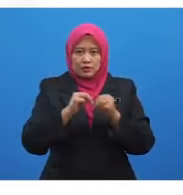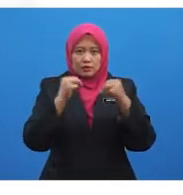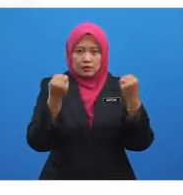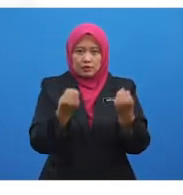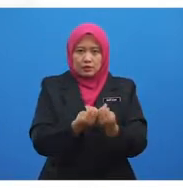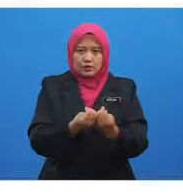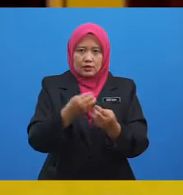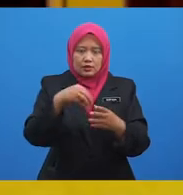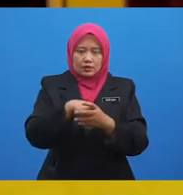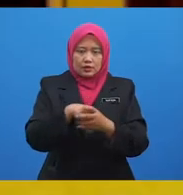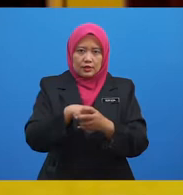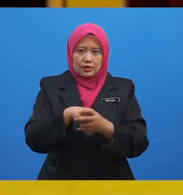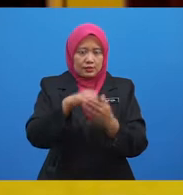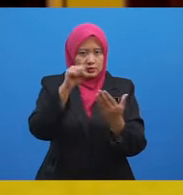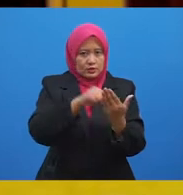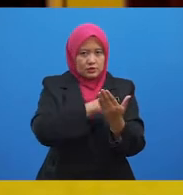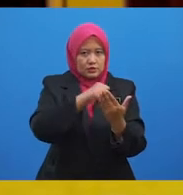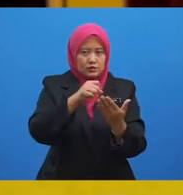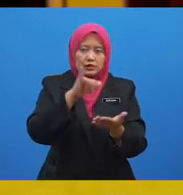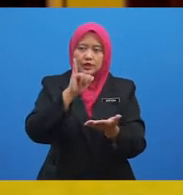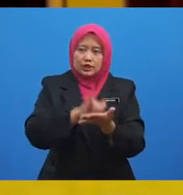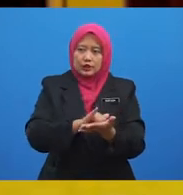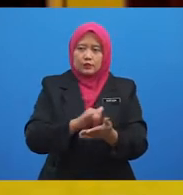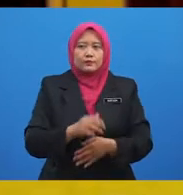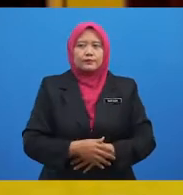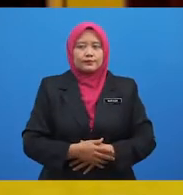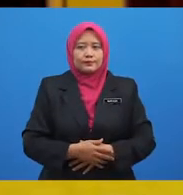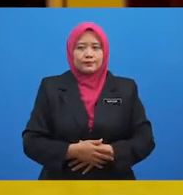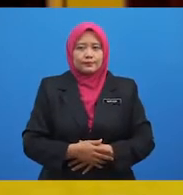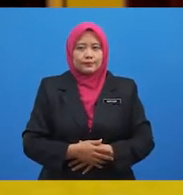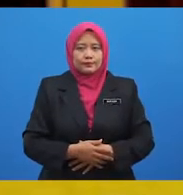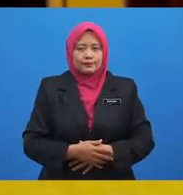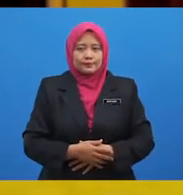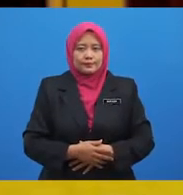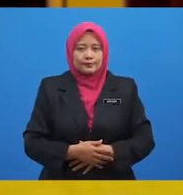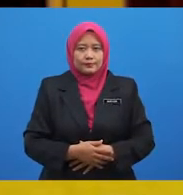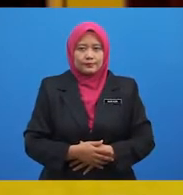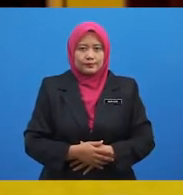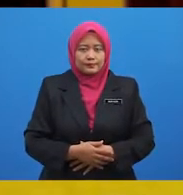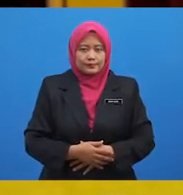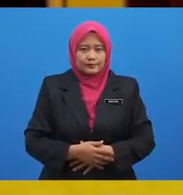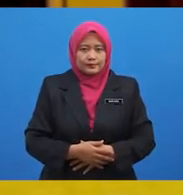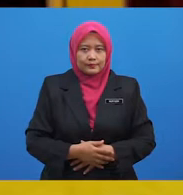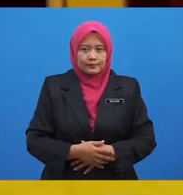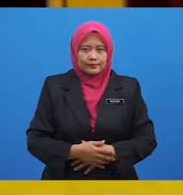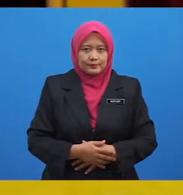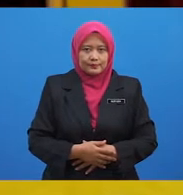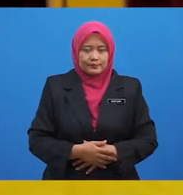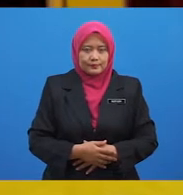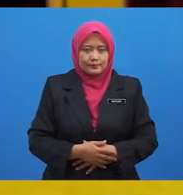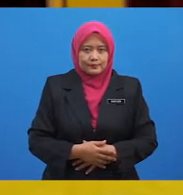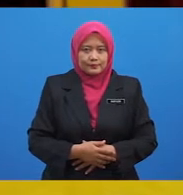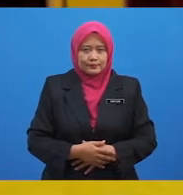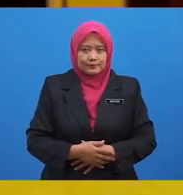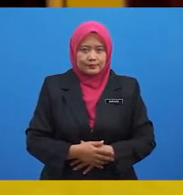tersebut. Markah bagi soalan ini ialah 4 markah. Bagaimana murid-murid? Sudahkah